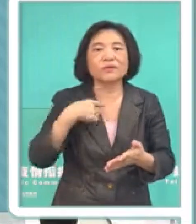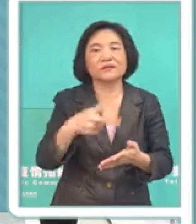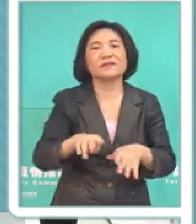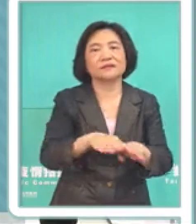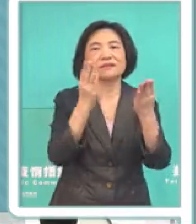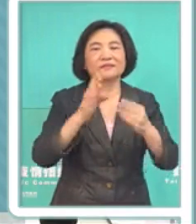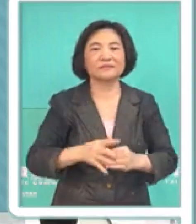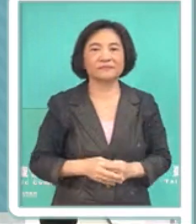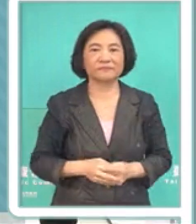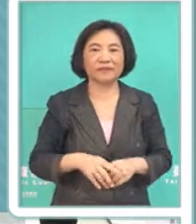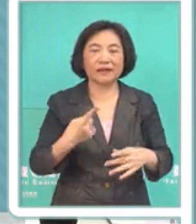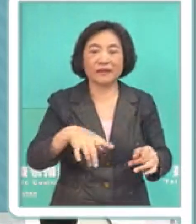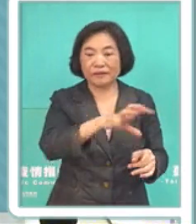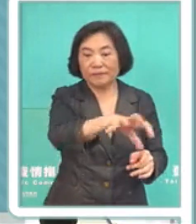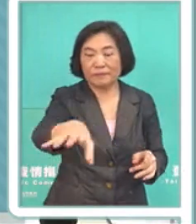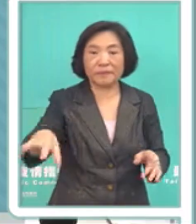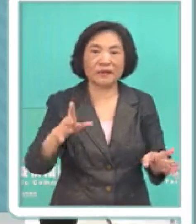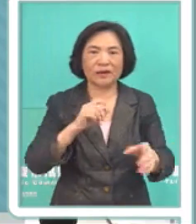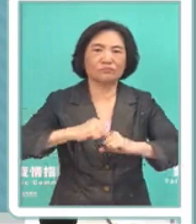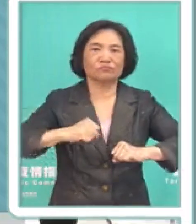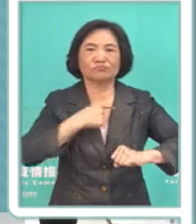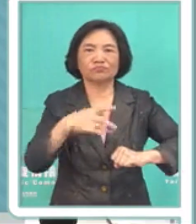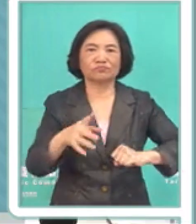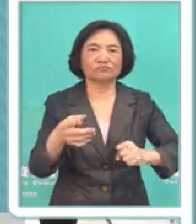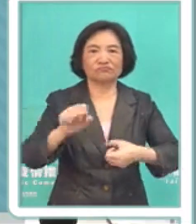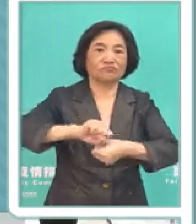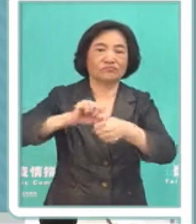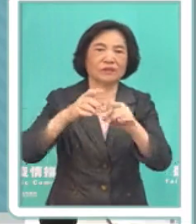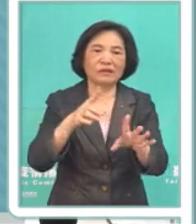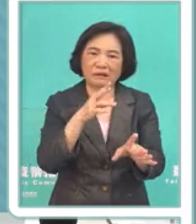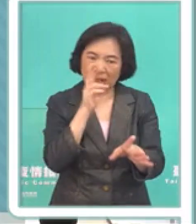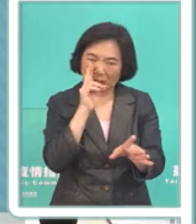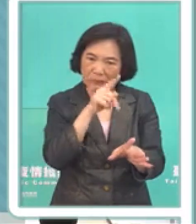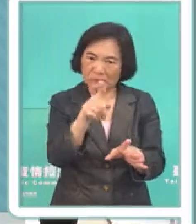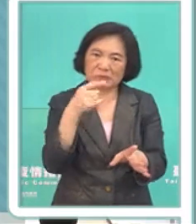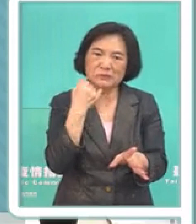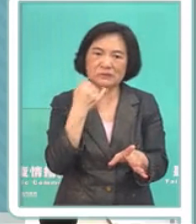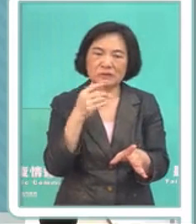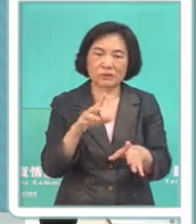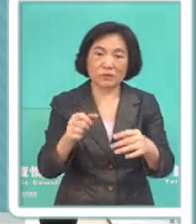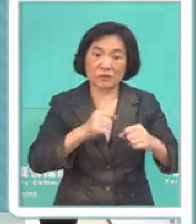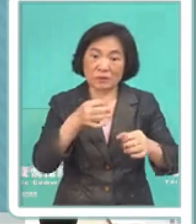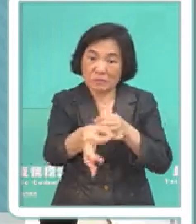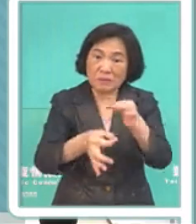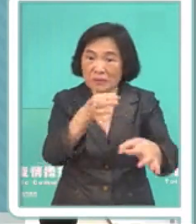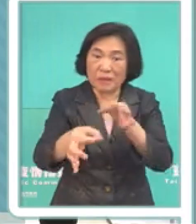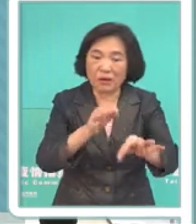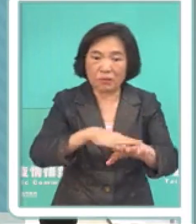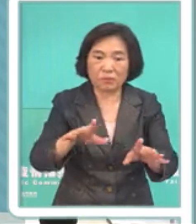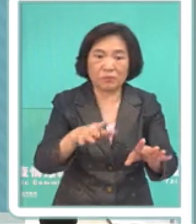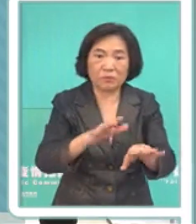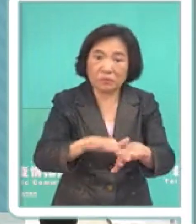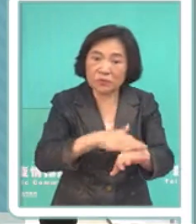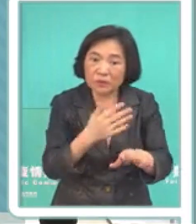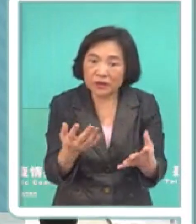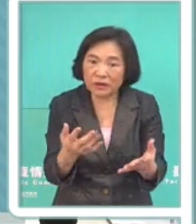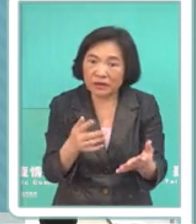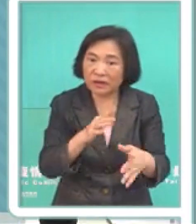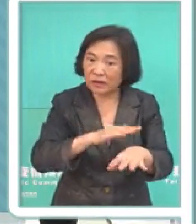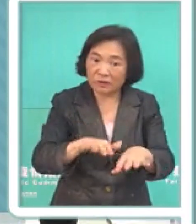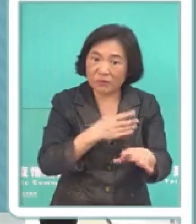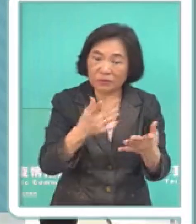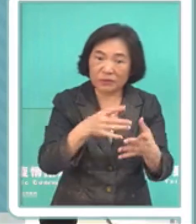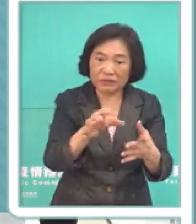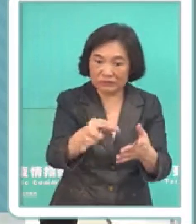针对这个各地方抢加嘛，你之前说这会出现通膨状况是为了抢选票，那现在北市自己也加嘛，也是为了抢选